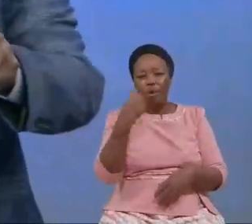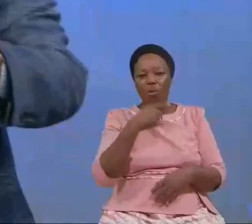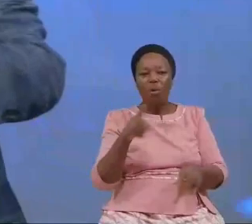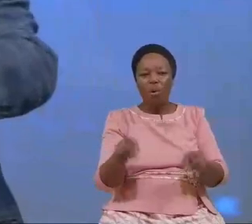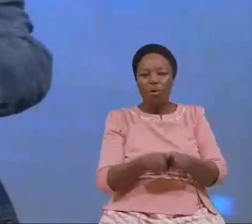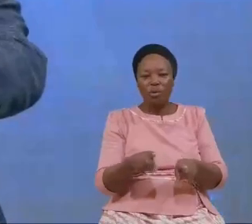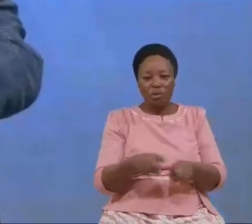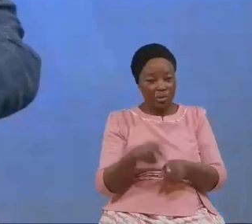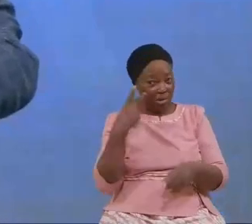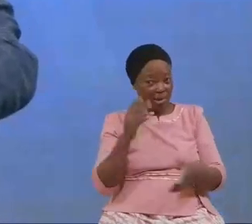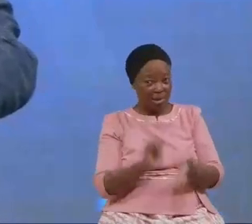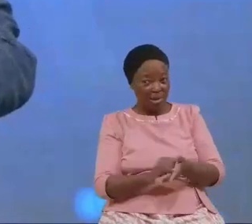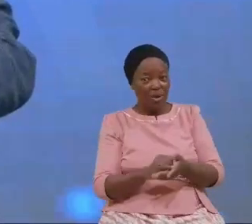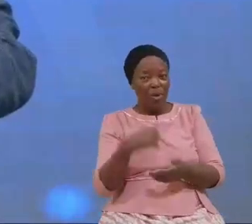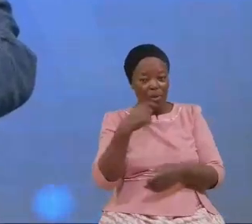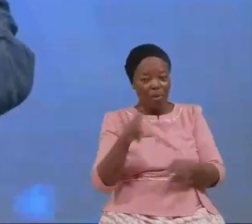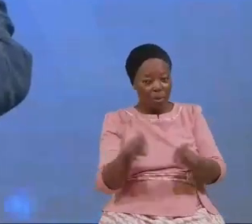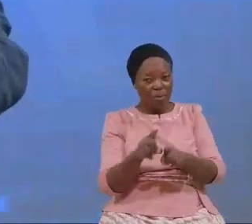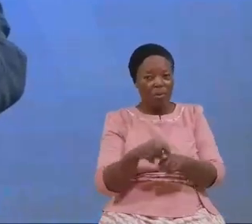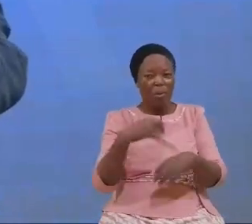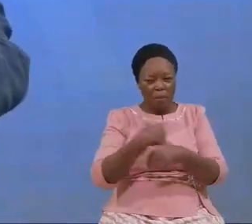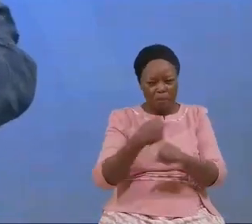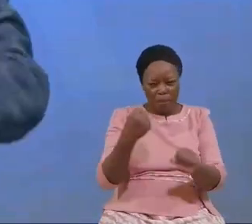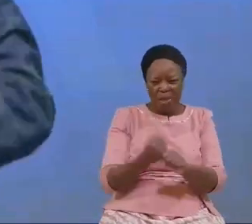et il intercède